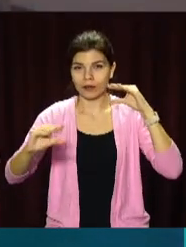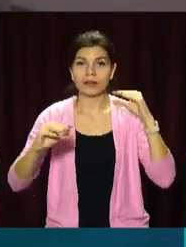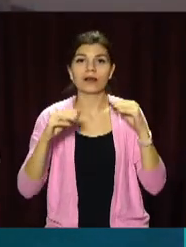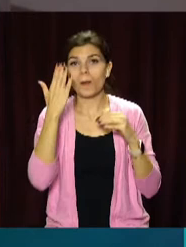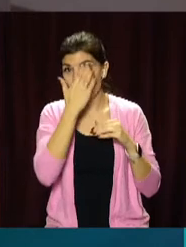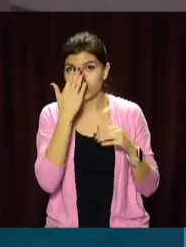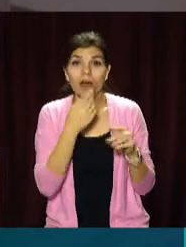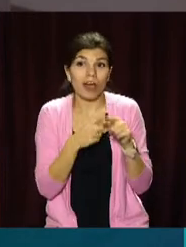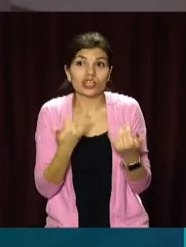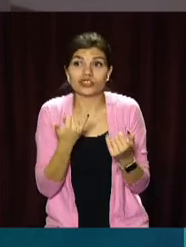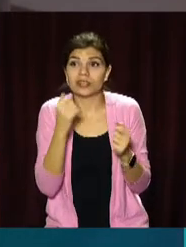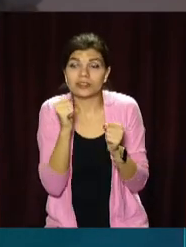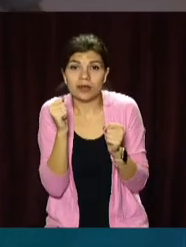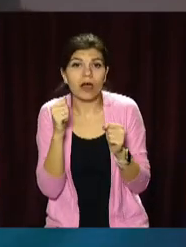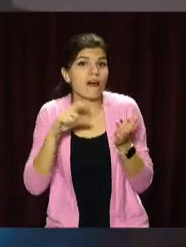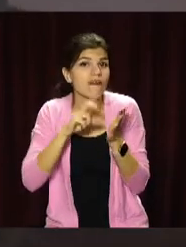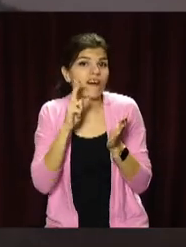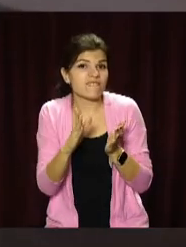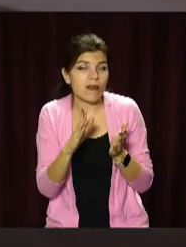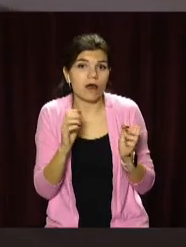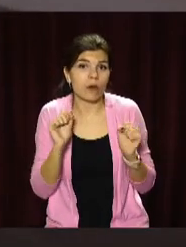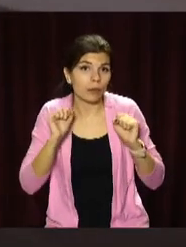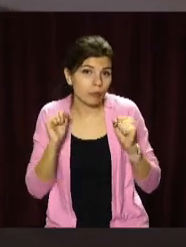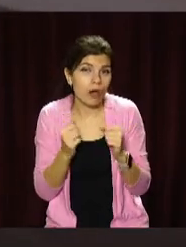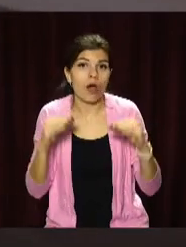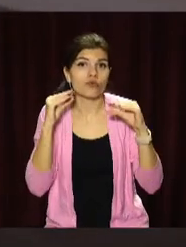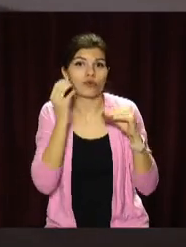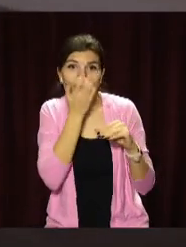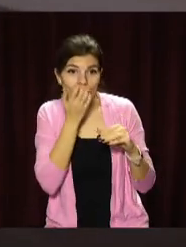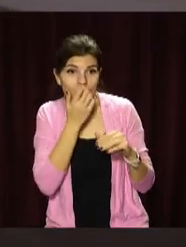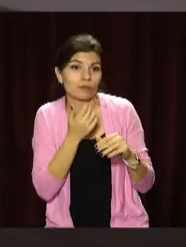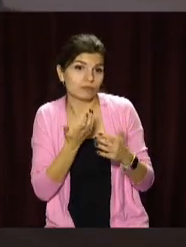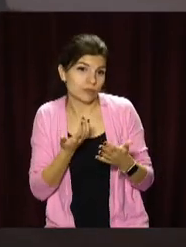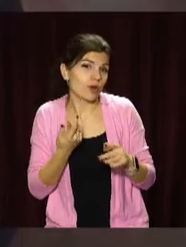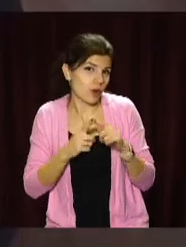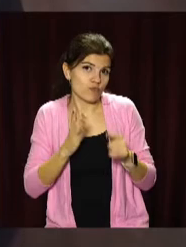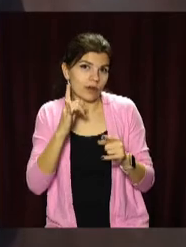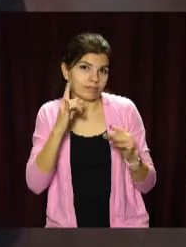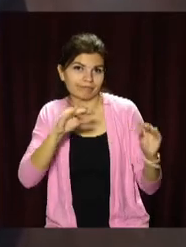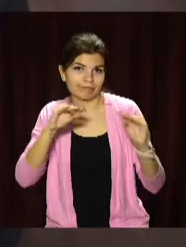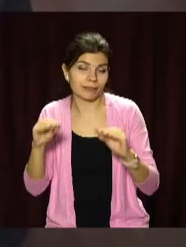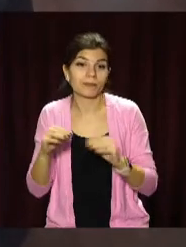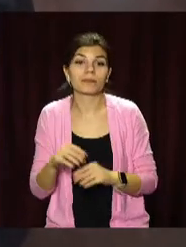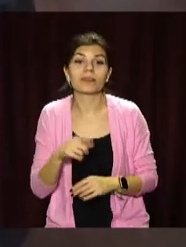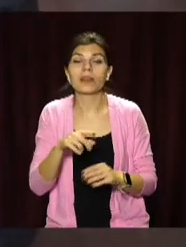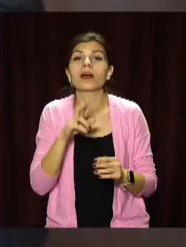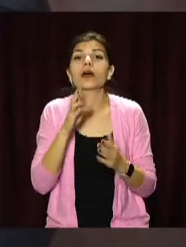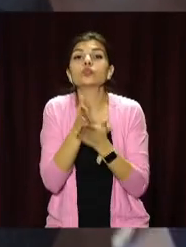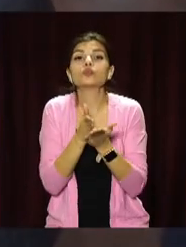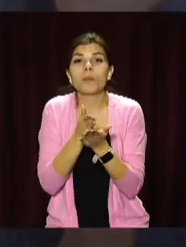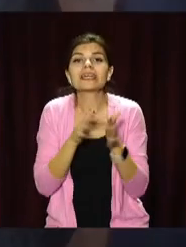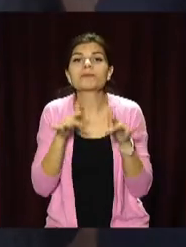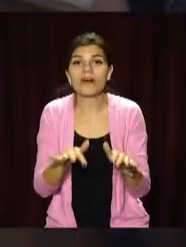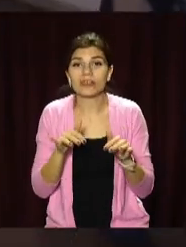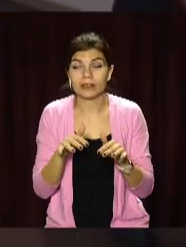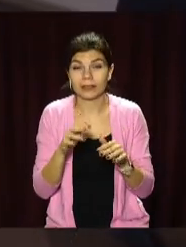Зараз зима, якраз в квартирі не зовсім тепло, одіяло тепле, ну, як би, дитину буду укривати. На обліку служби у справах дітей наразі